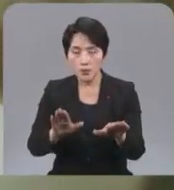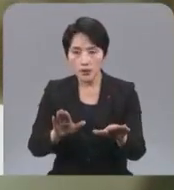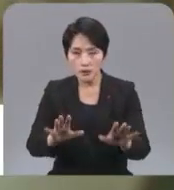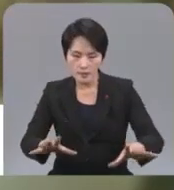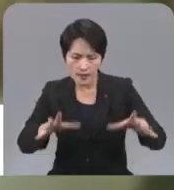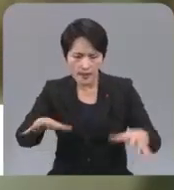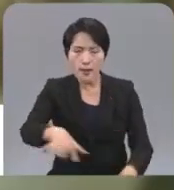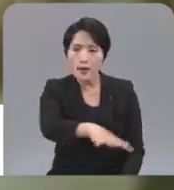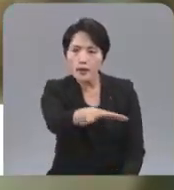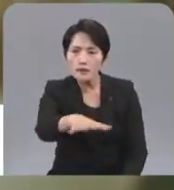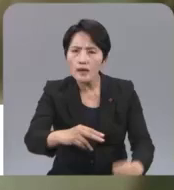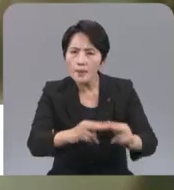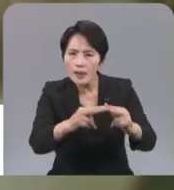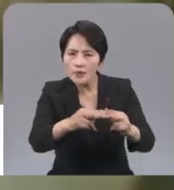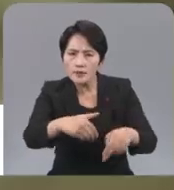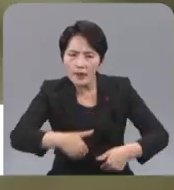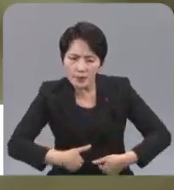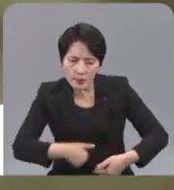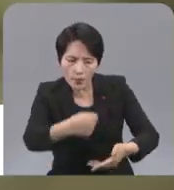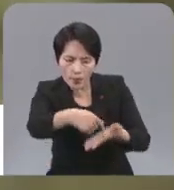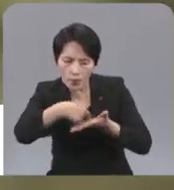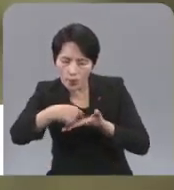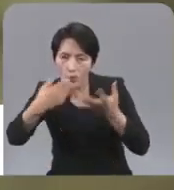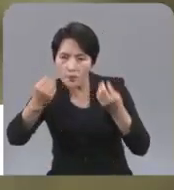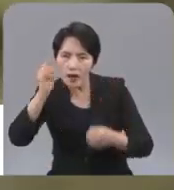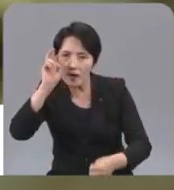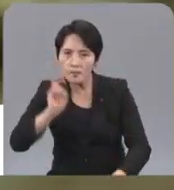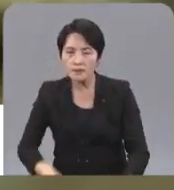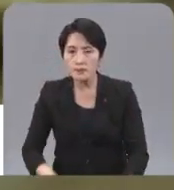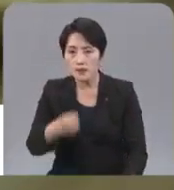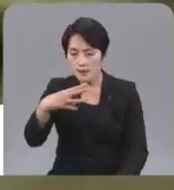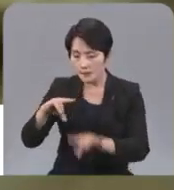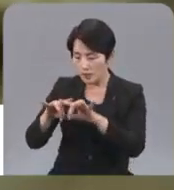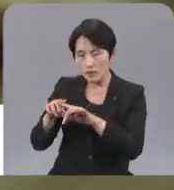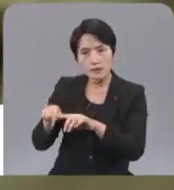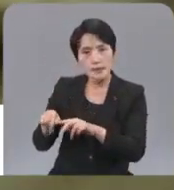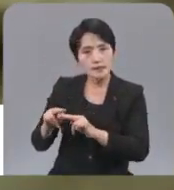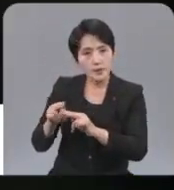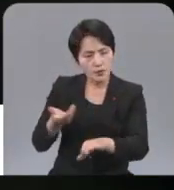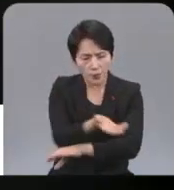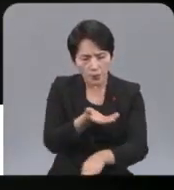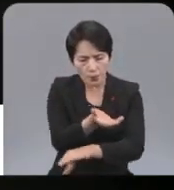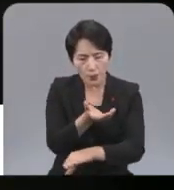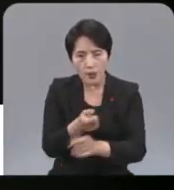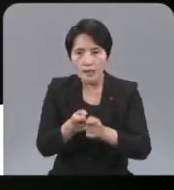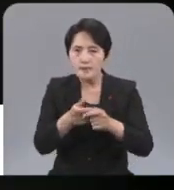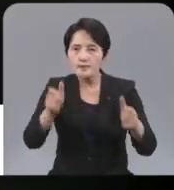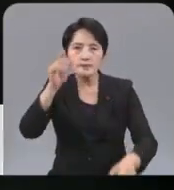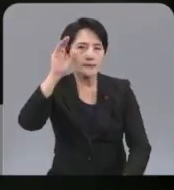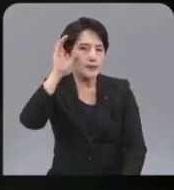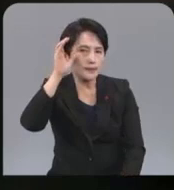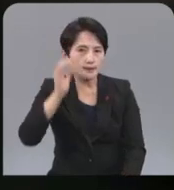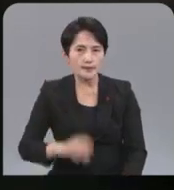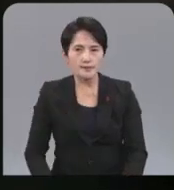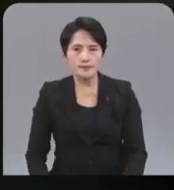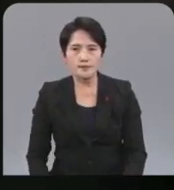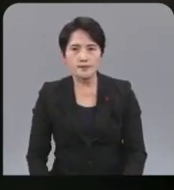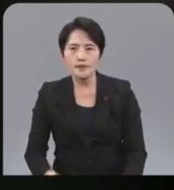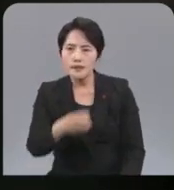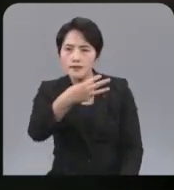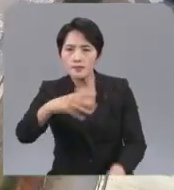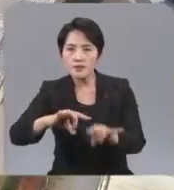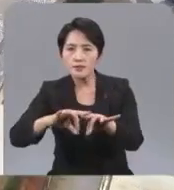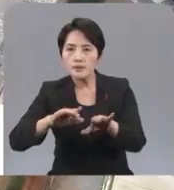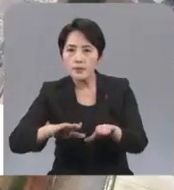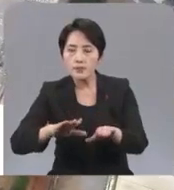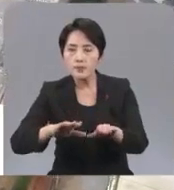による価格の上昇や需要の回復によって在庫が減ったことにより営業利益が伸びたものと見られてい